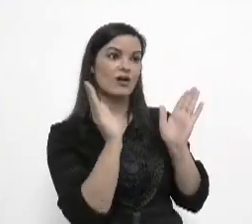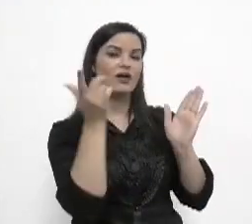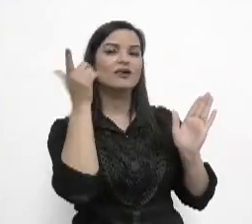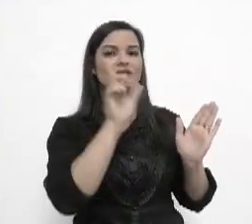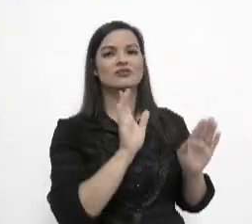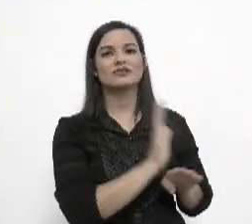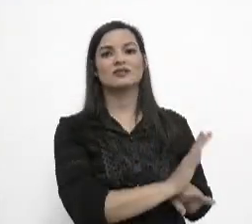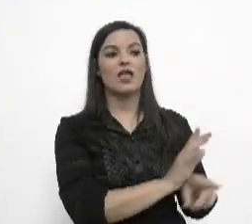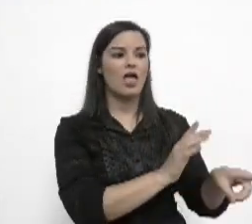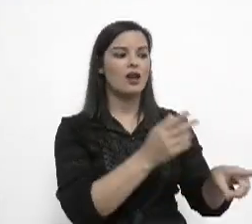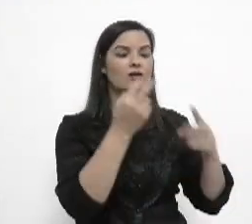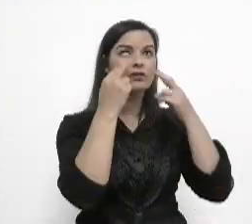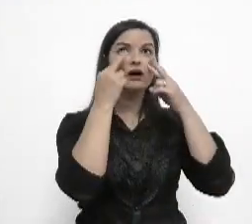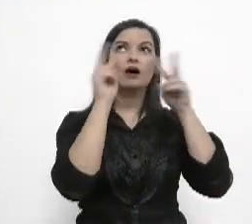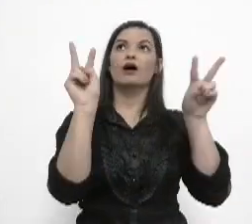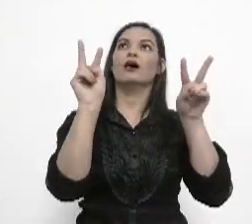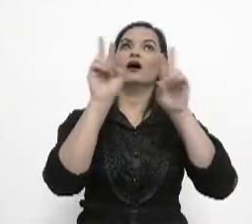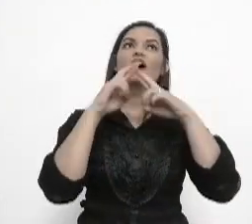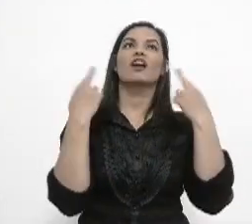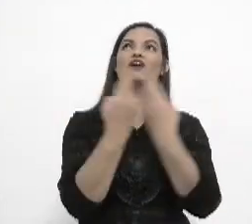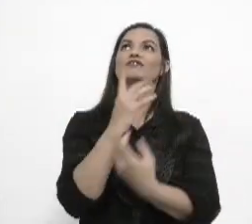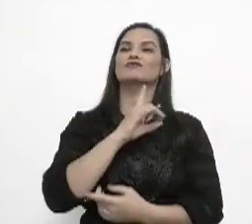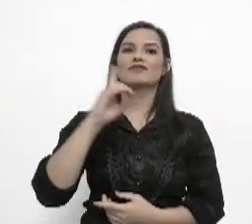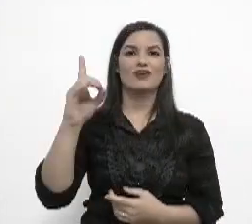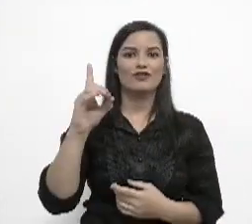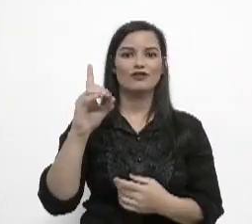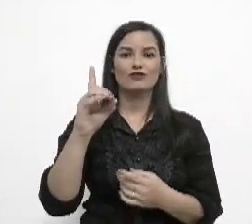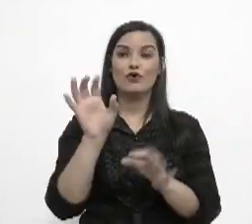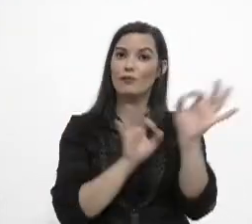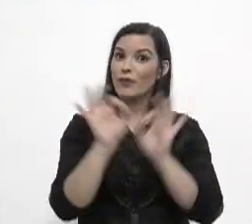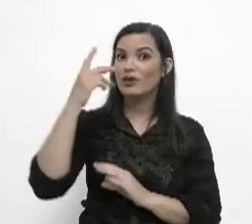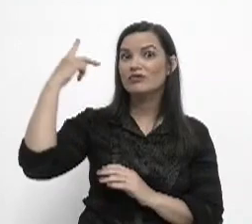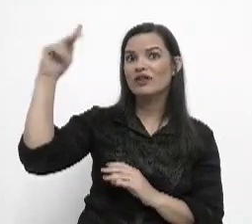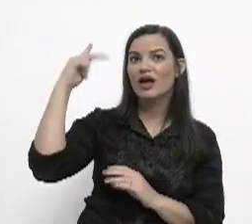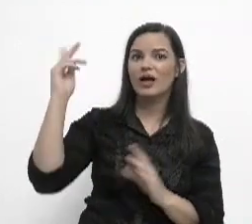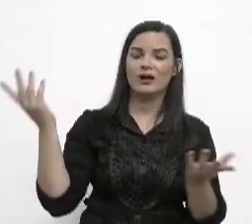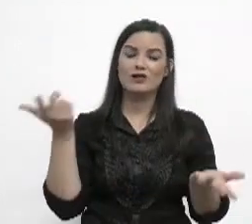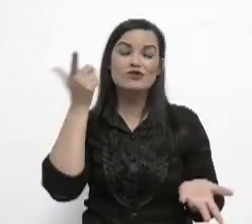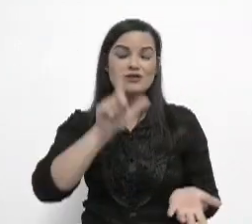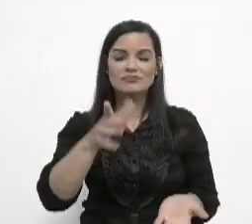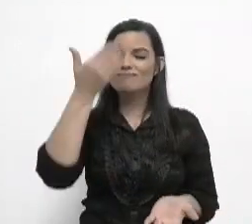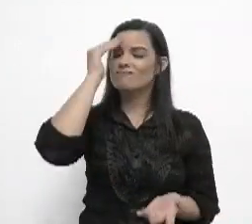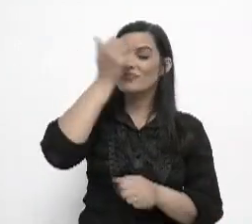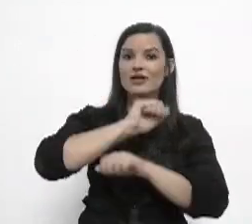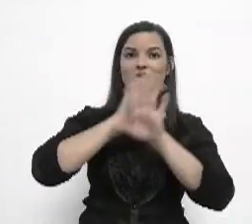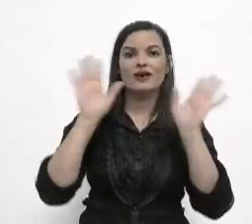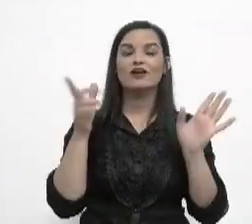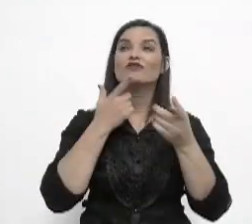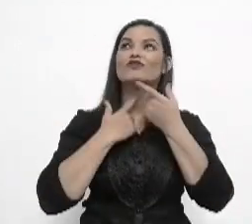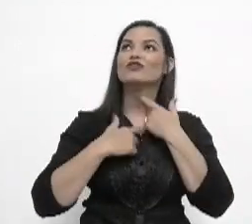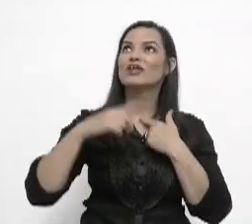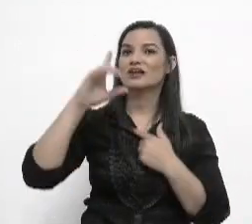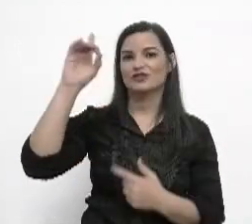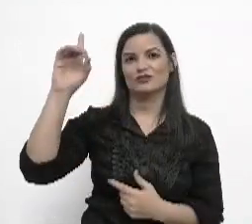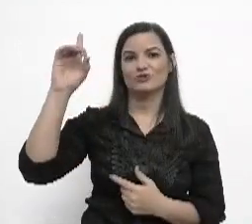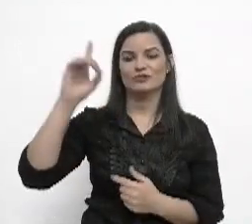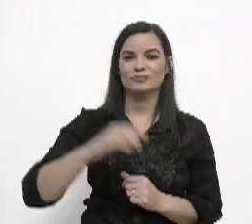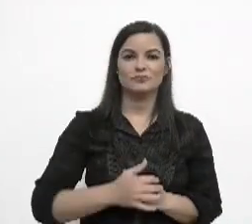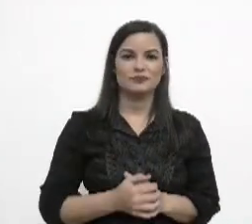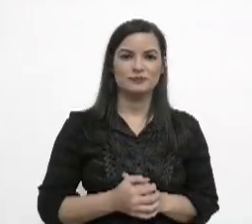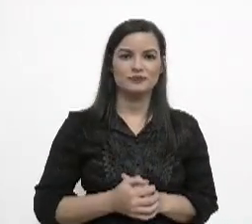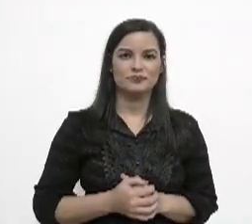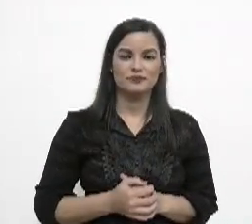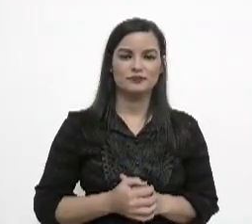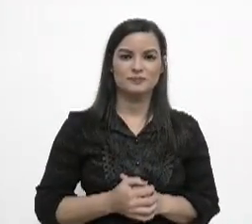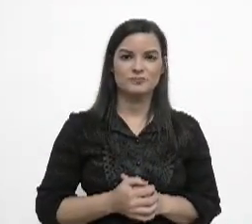enxergar o reino de Deus. 하나님의 계획을 Ele 보았습니다. conseguiu enxergar o plano dele. 하나님의 뜻을 Ele 보았습니다. conseguiu enxergar a vontade de Deus.